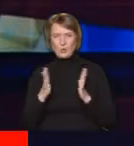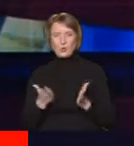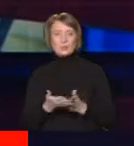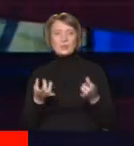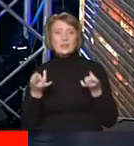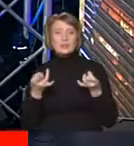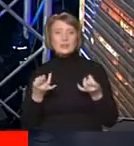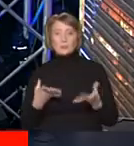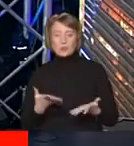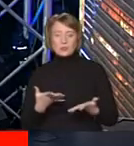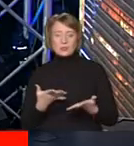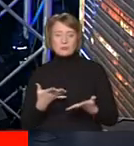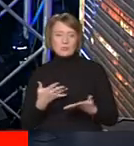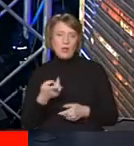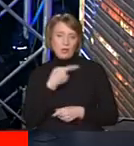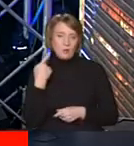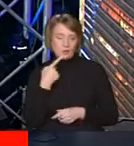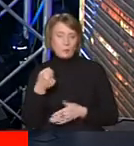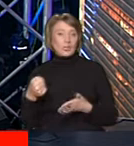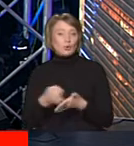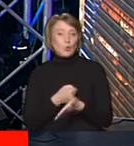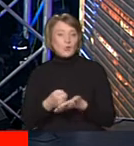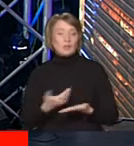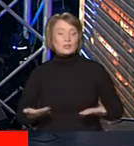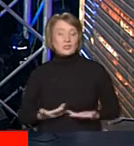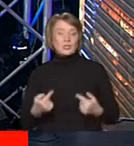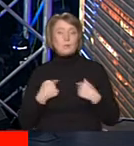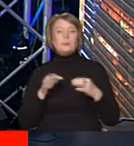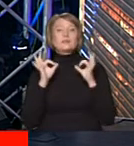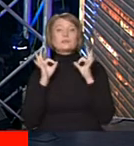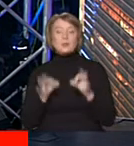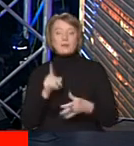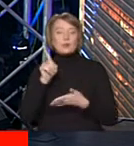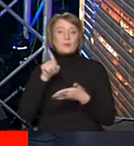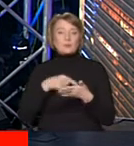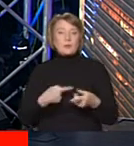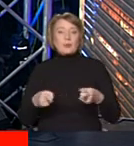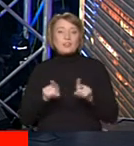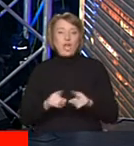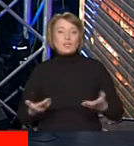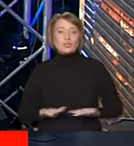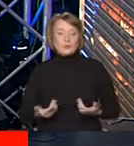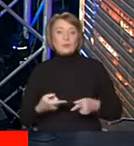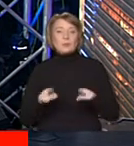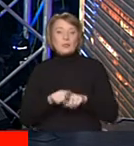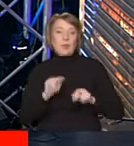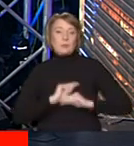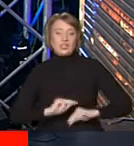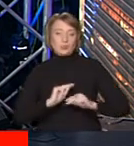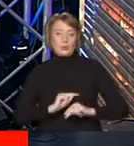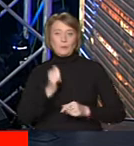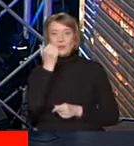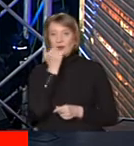просто язиком ляпаємо, ми довели своїм життям, що ми справді в це віримо, справді ми так живемо і справді так ми і працюємо. Дякую, пане Юрію. І